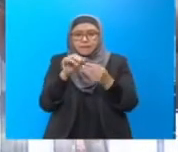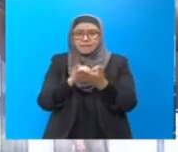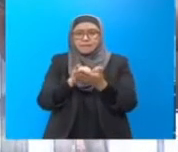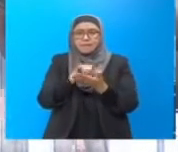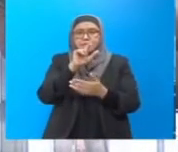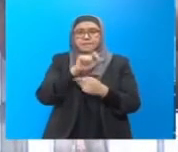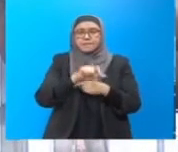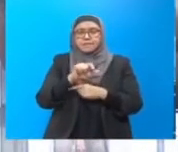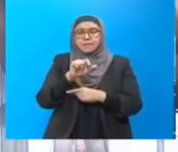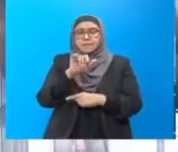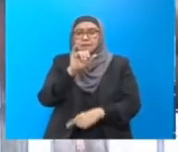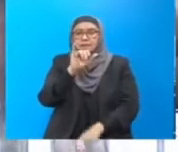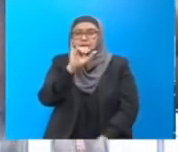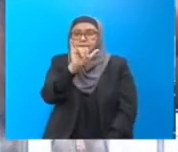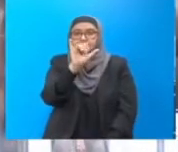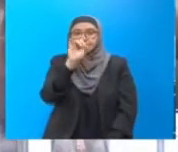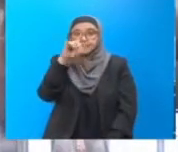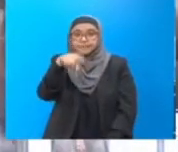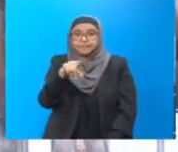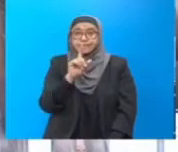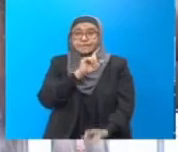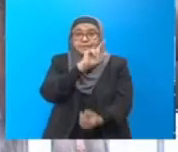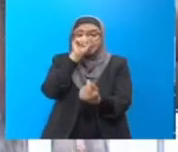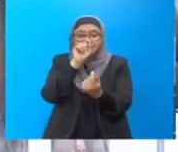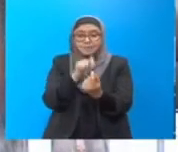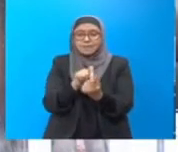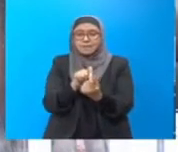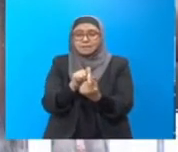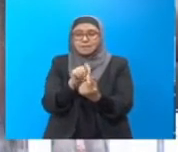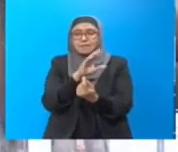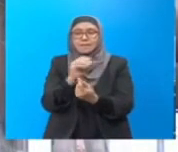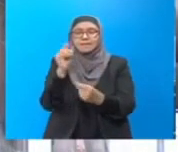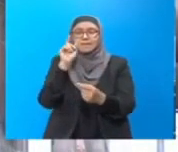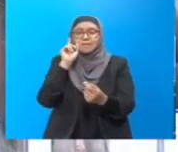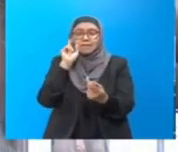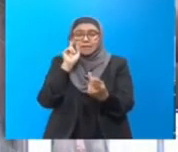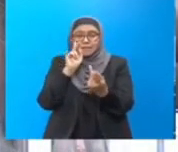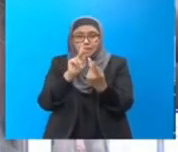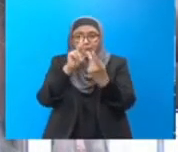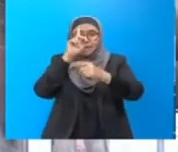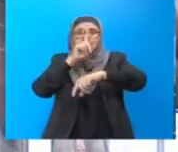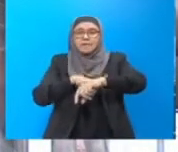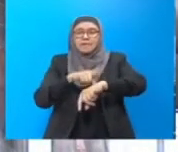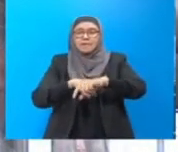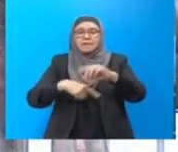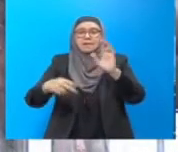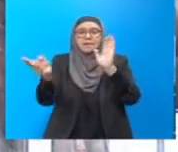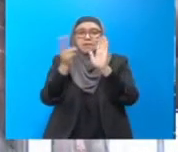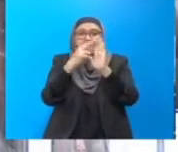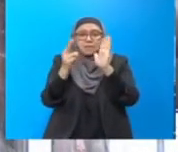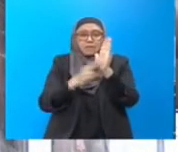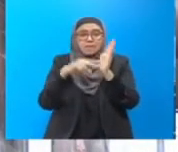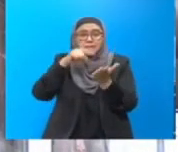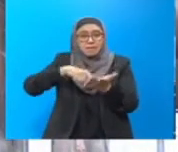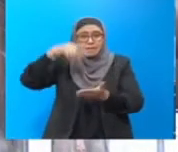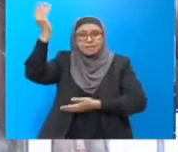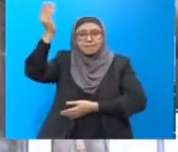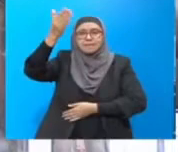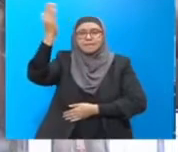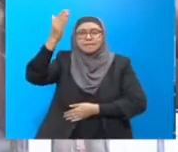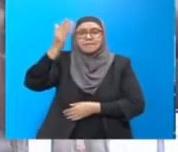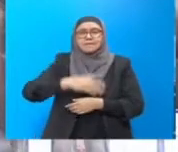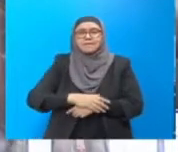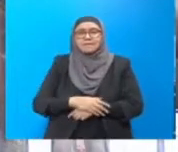dipertuan tepat dan Betul lah pada waktunya Rang undang-undang ini dibentangkan